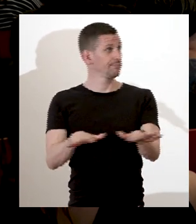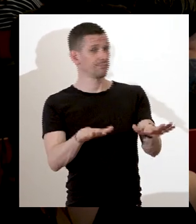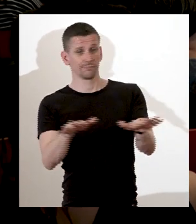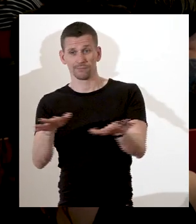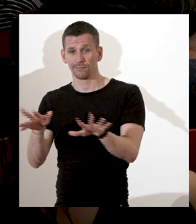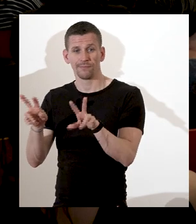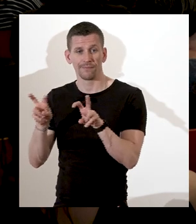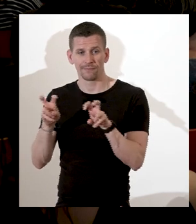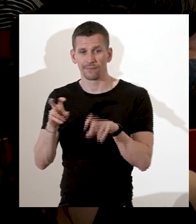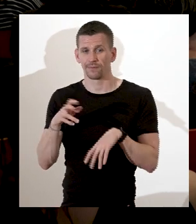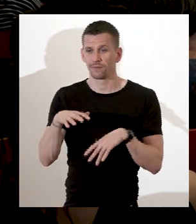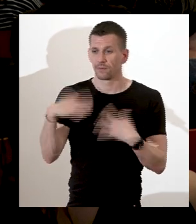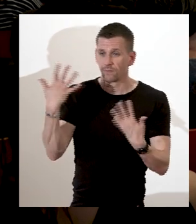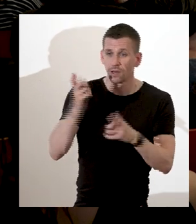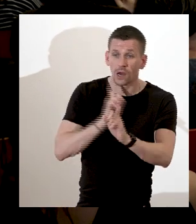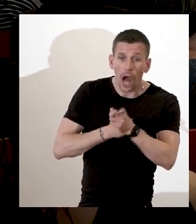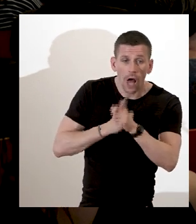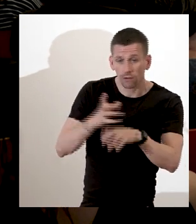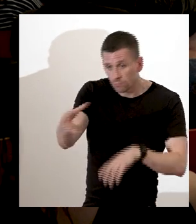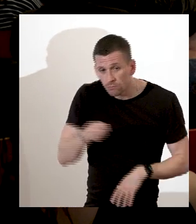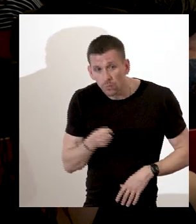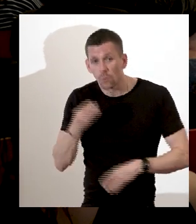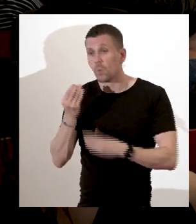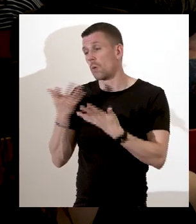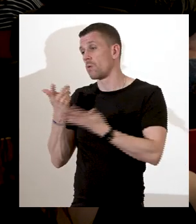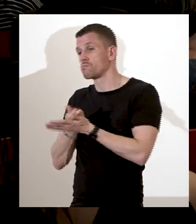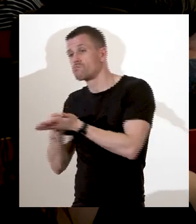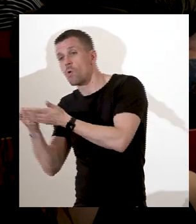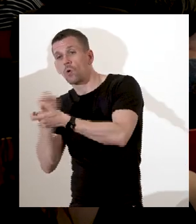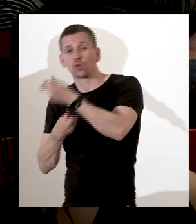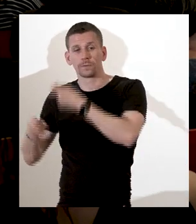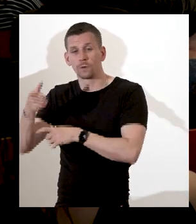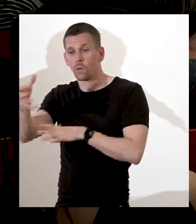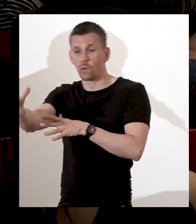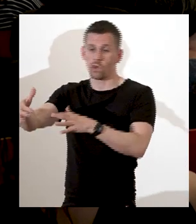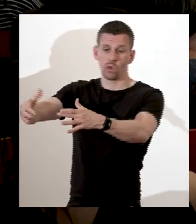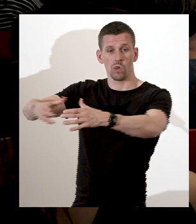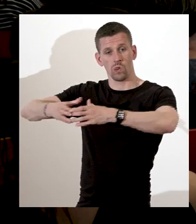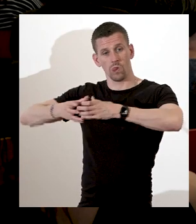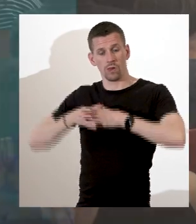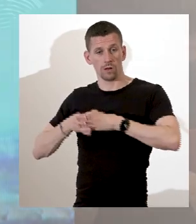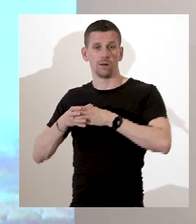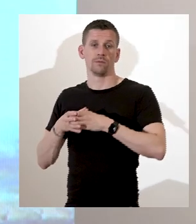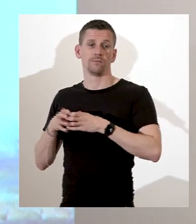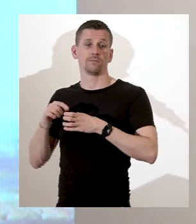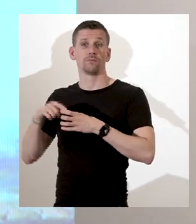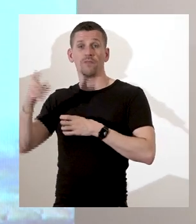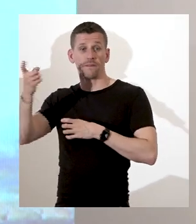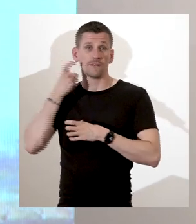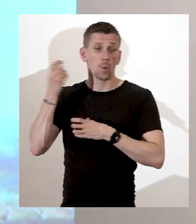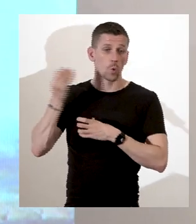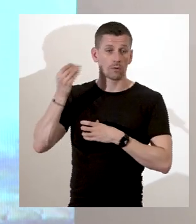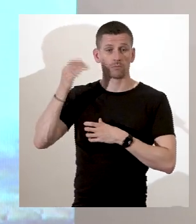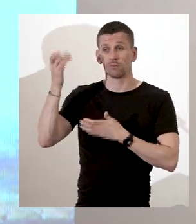course ou achetée dans les marchés turcs. Ils sont souvent nés dans les îles grecques ou le Caucase. Ils ont pu être